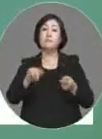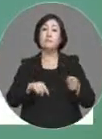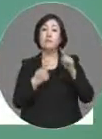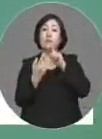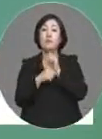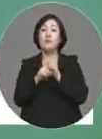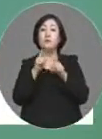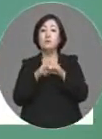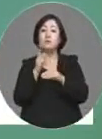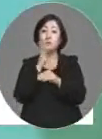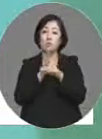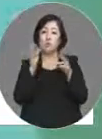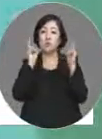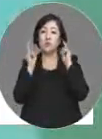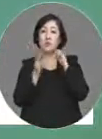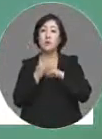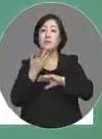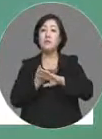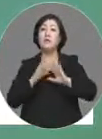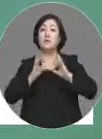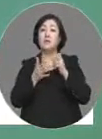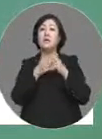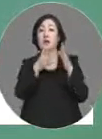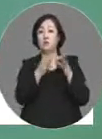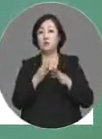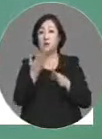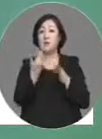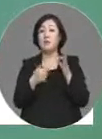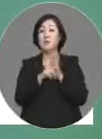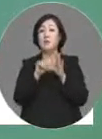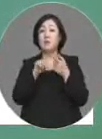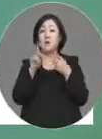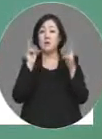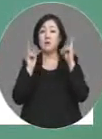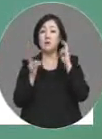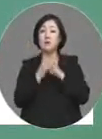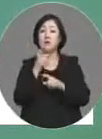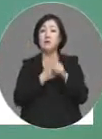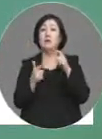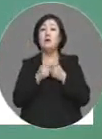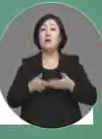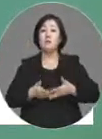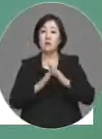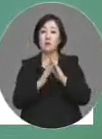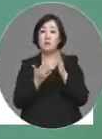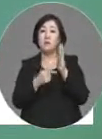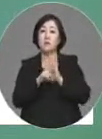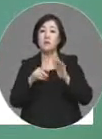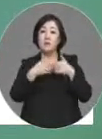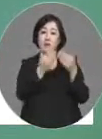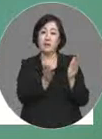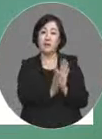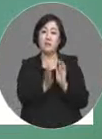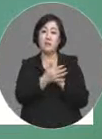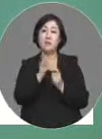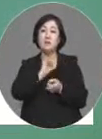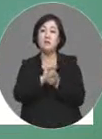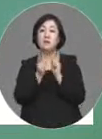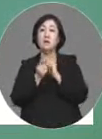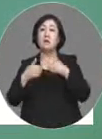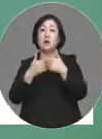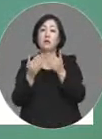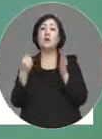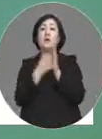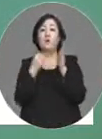중소기업에 외국인 투자 기업을 유치하려는 단지형 벧후 지역 지정이